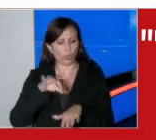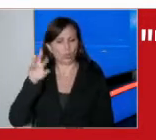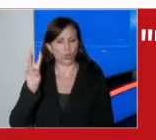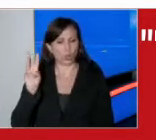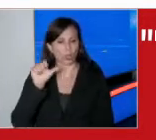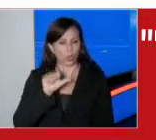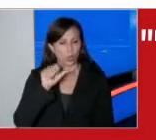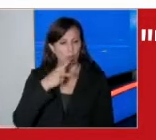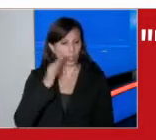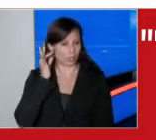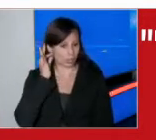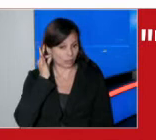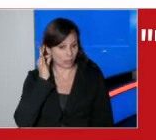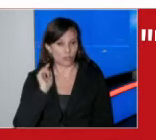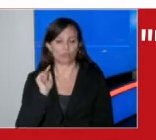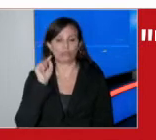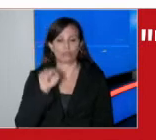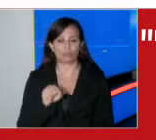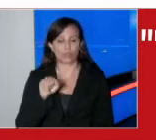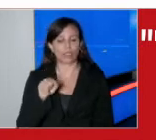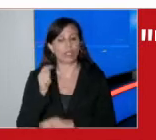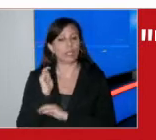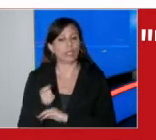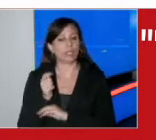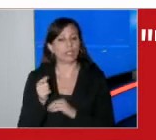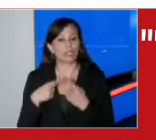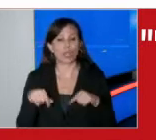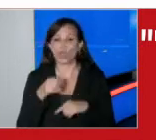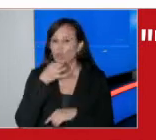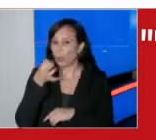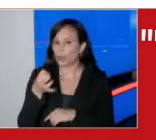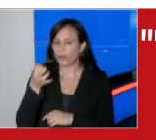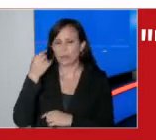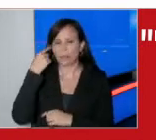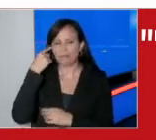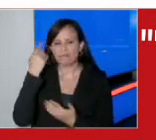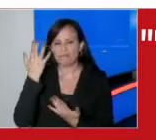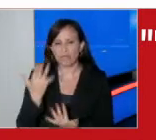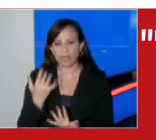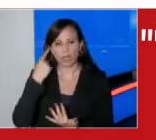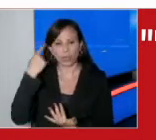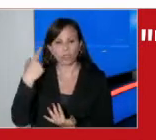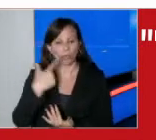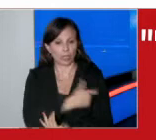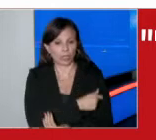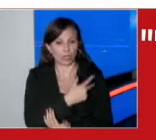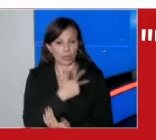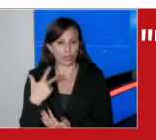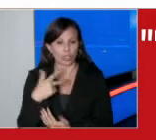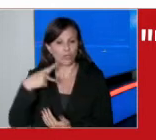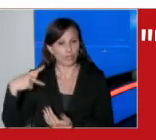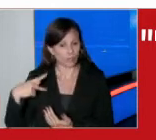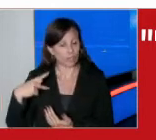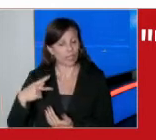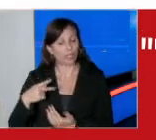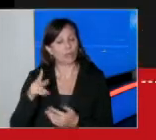בוועדה, כשהיא מגיעה לכנסת, על מתי אנחנו נדע האם המנה השלישית, האם החיסון של פייזר עמיד